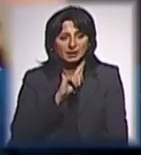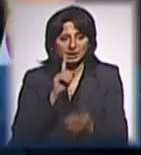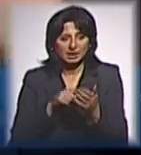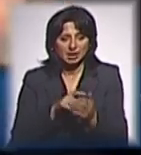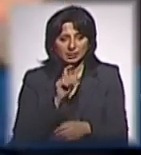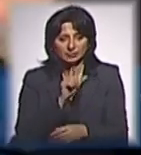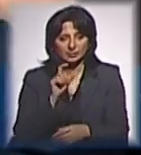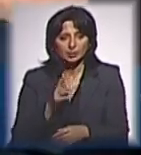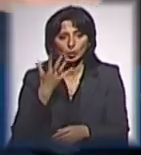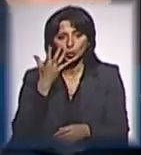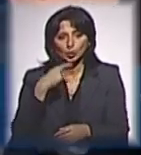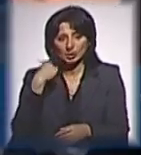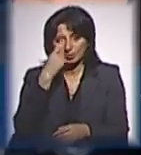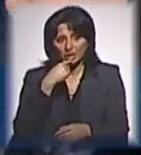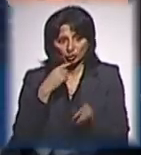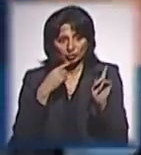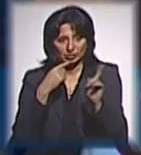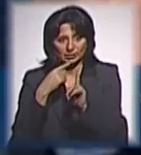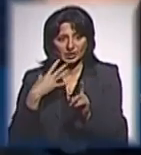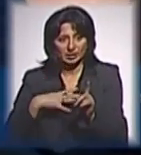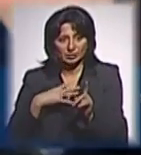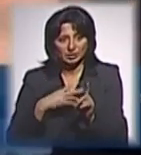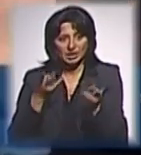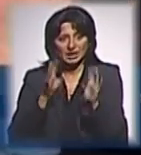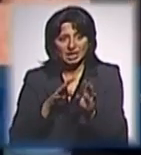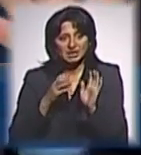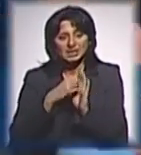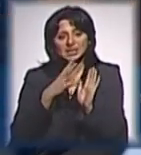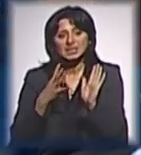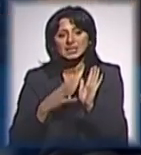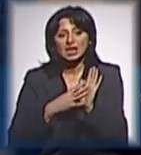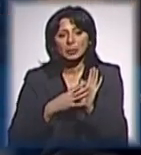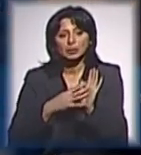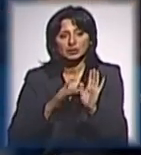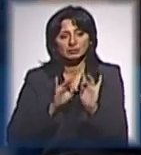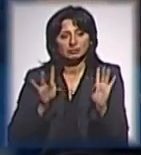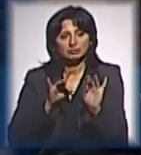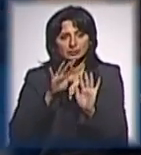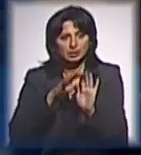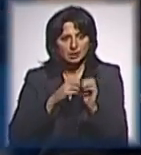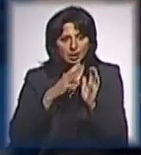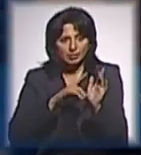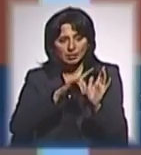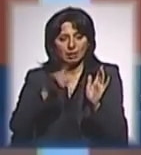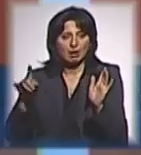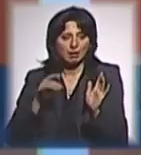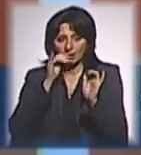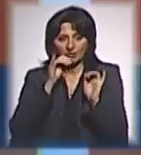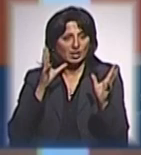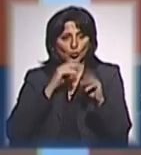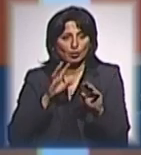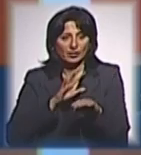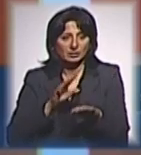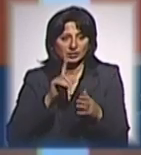ჩვენ ხუთი მაჟორიტარი დავასახელეთ თბილისში და მინდა დანარჩენი 19 წარმოგიდგინოთ. ეხა 19 დასახელებას ვერ